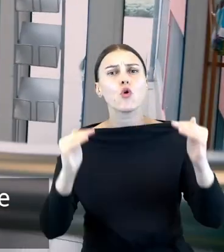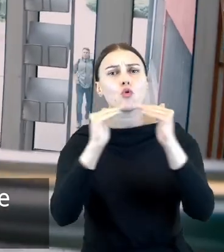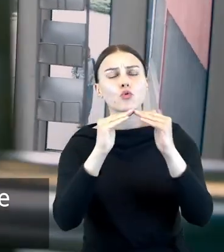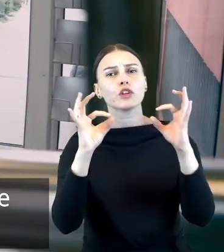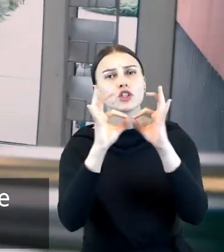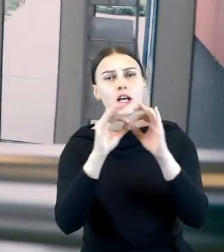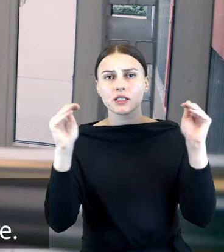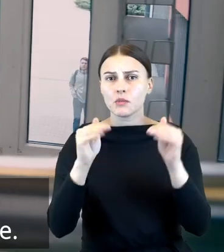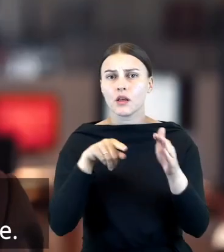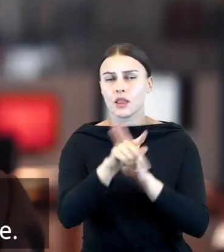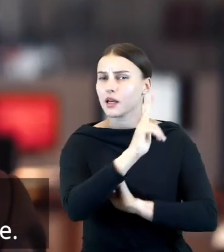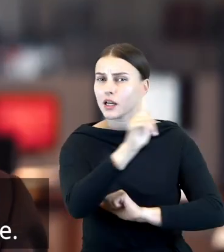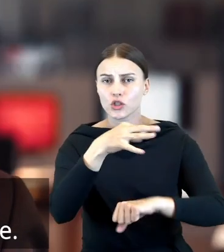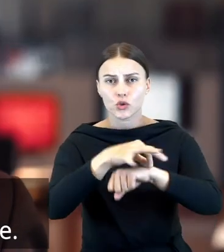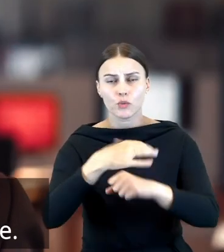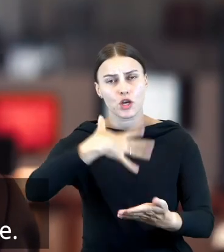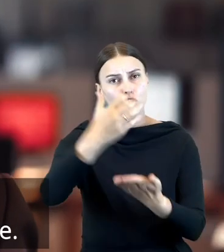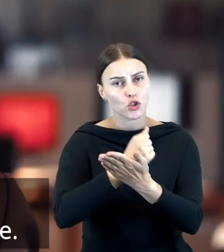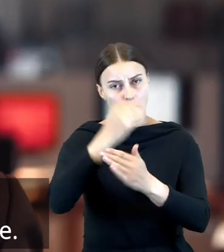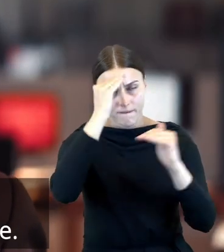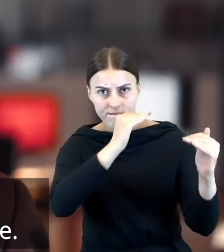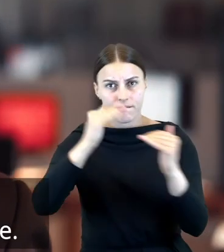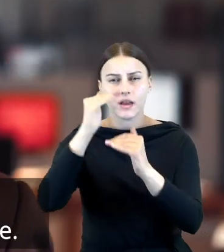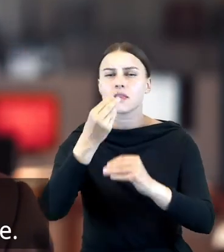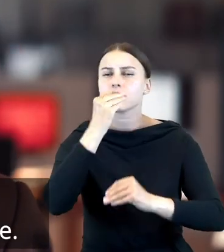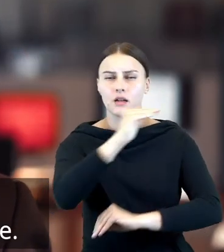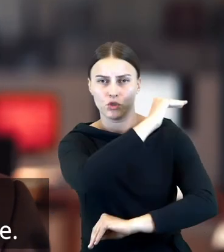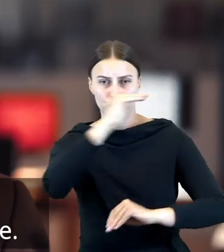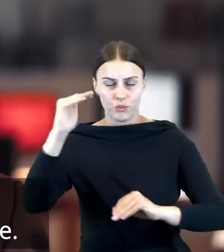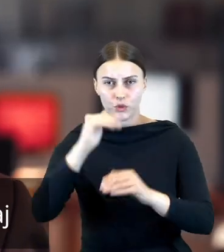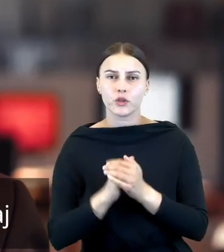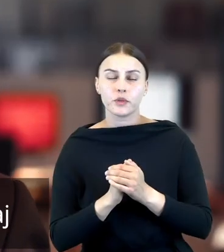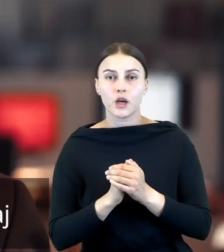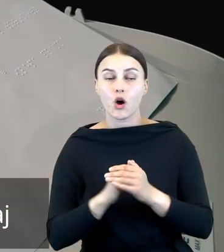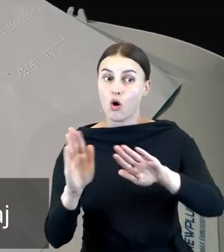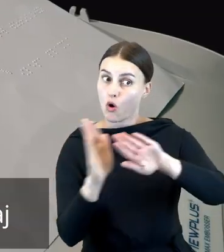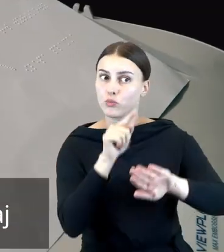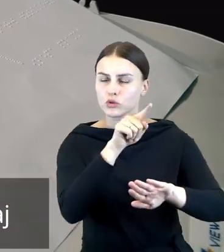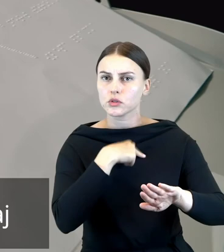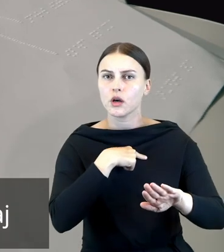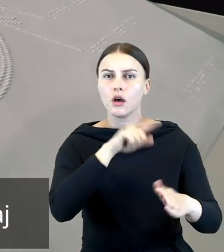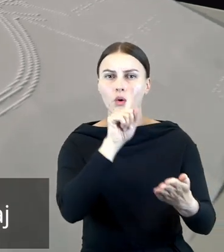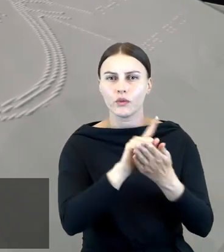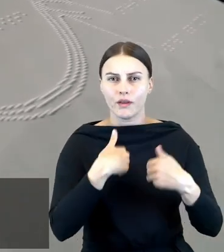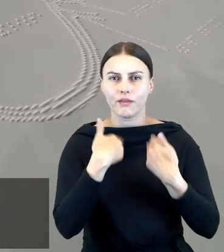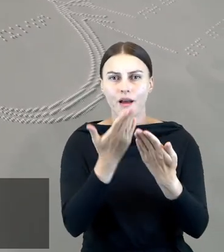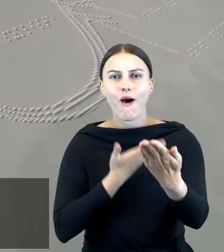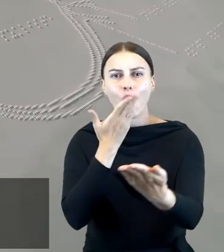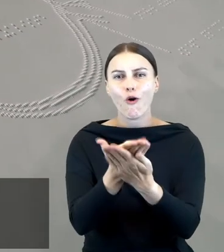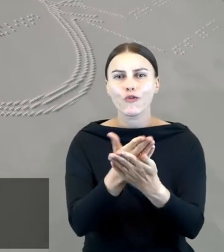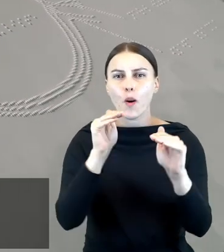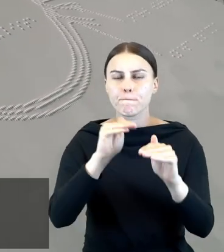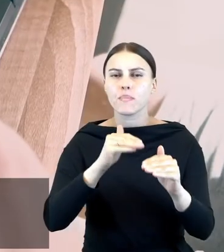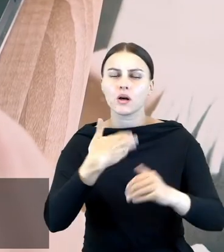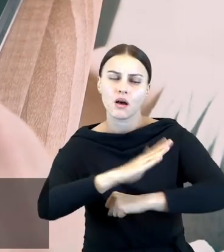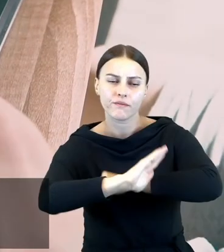to równe szanse dla każdego studenta w uzyskaniu wykształcenia na najwyższym możliwym poziomie. Oprócz tego, że oferujemy